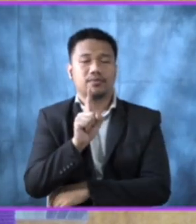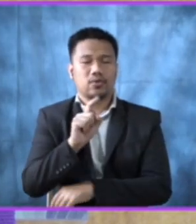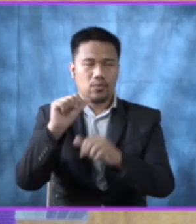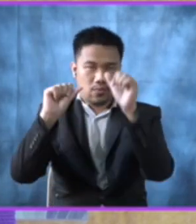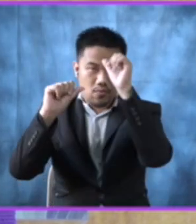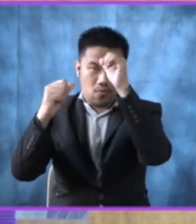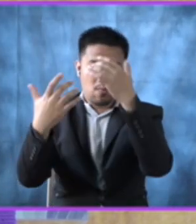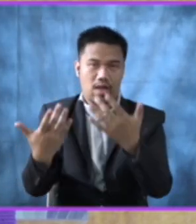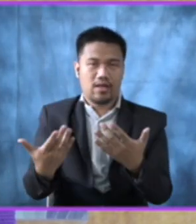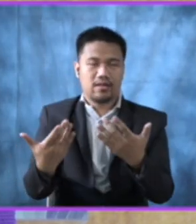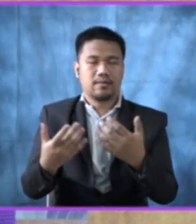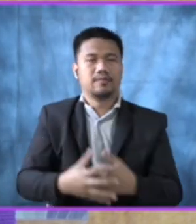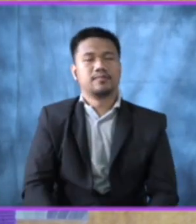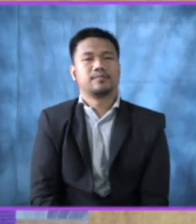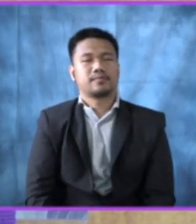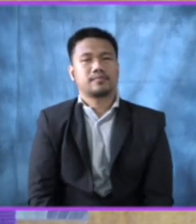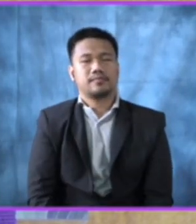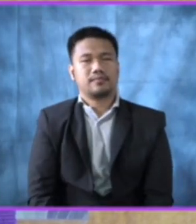Sumunod tayo.